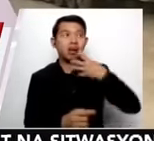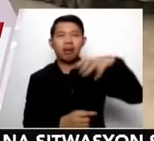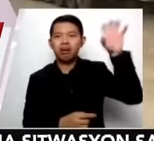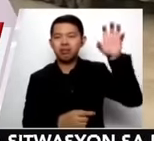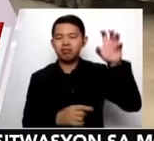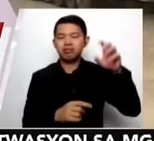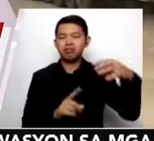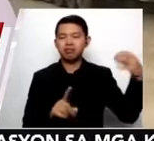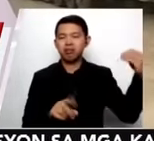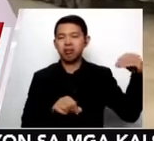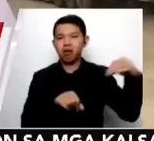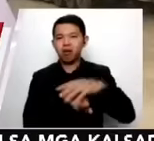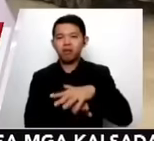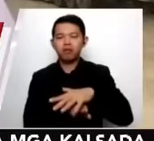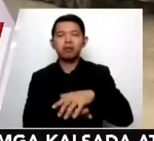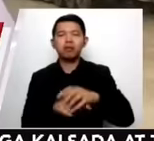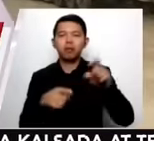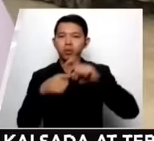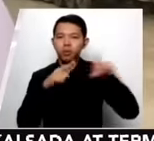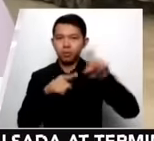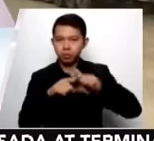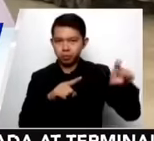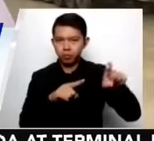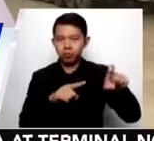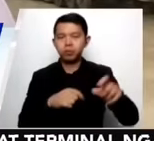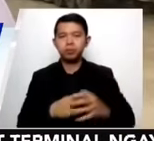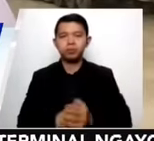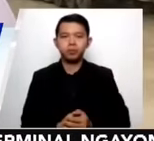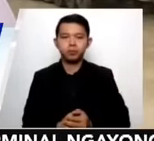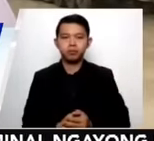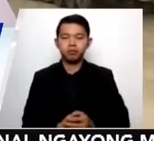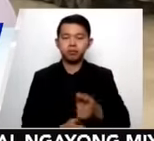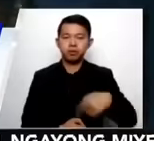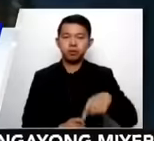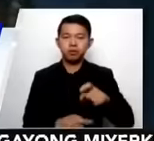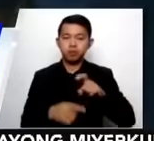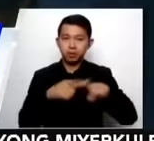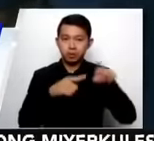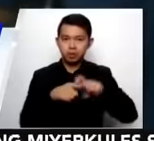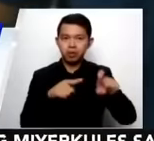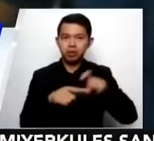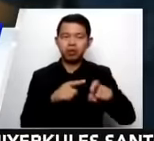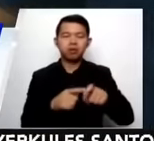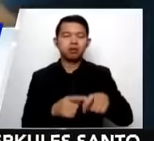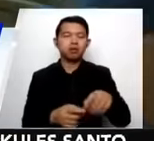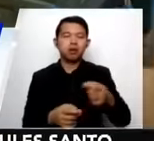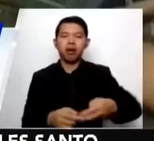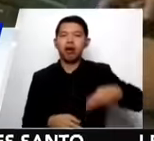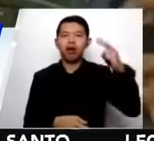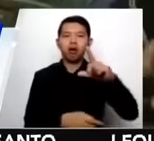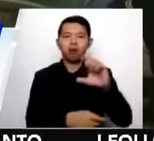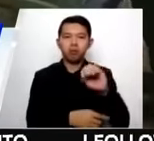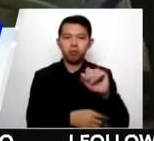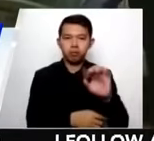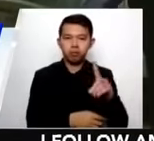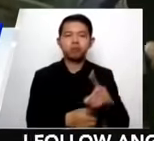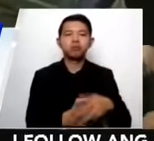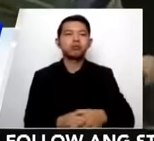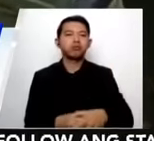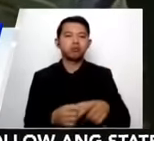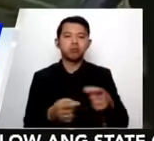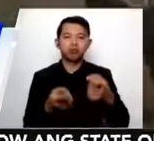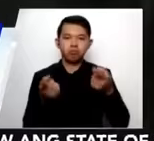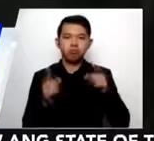to, trinato siya ng ating circuit breaker as a high power load, no? Pasado alas 3 na ng hapon nang maibalik ang